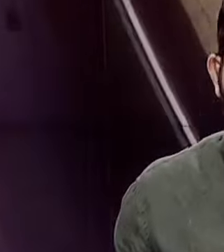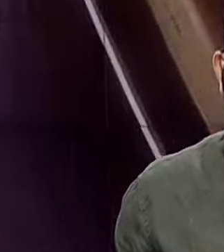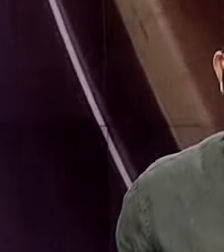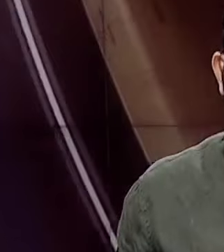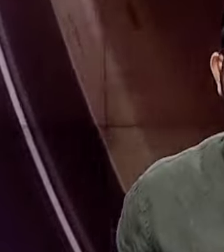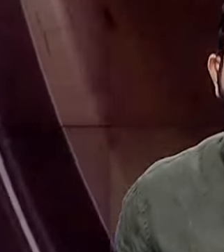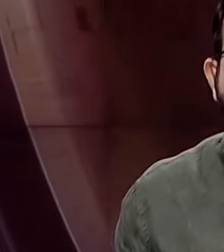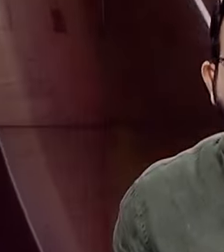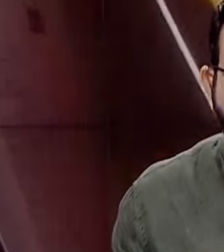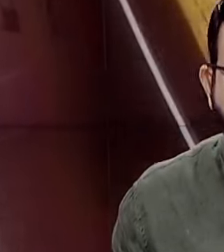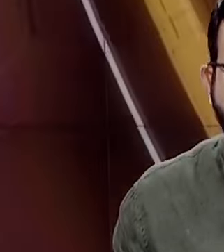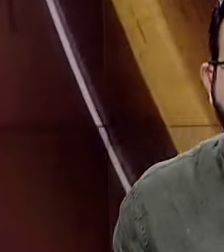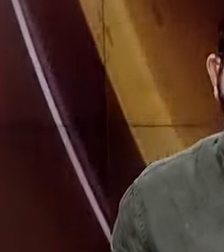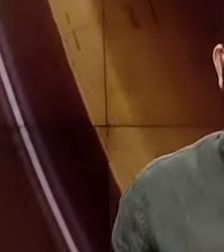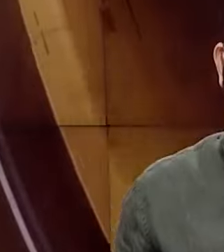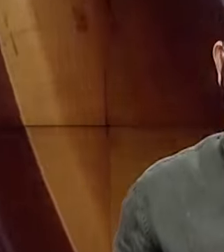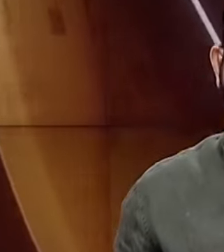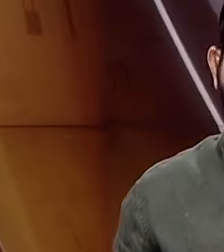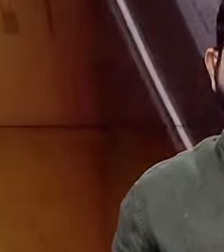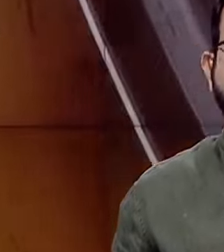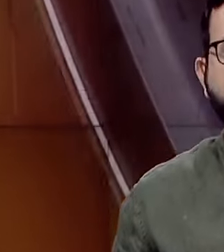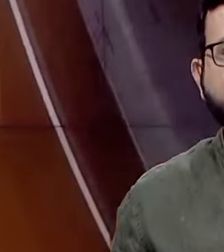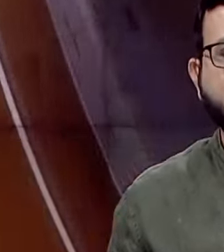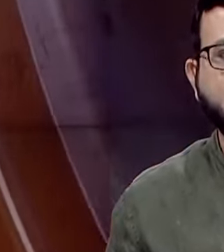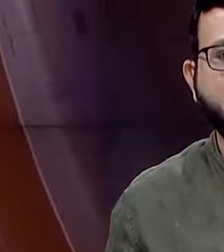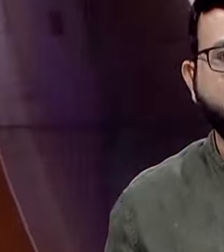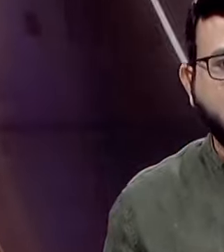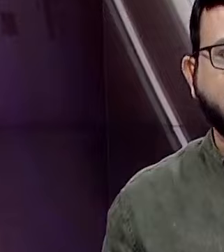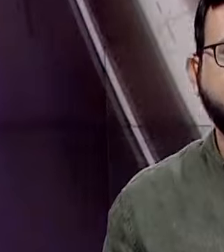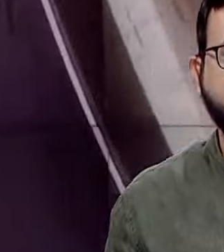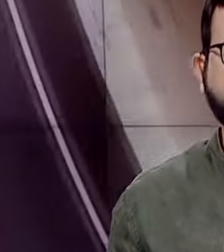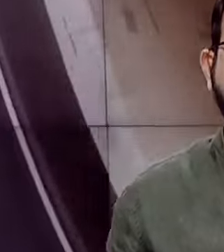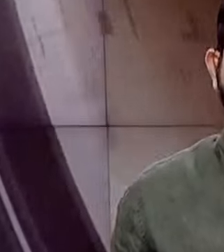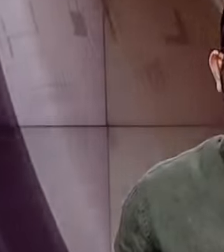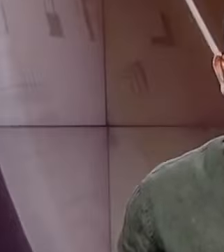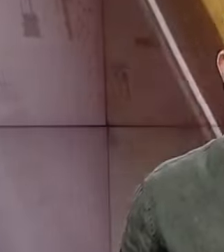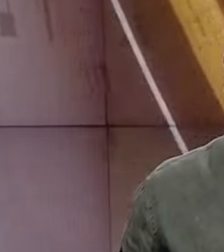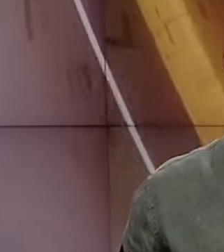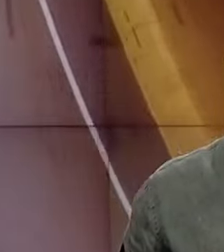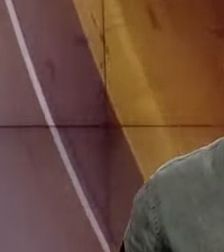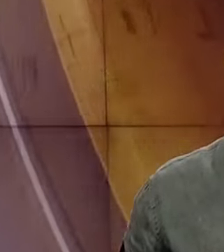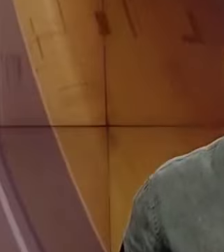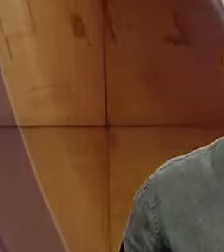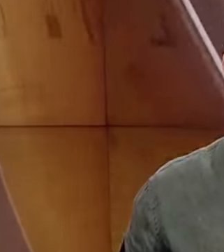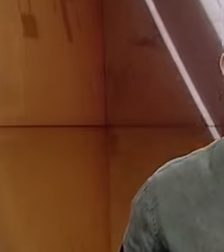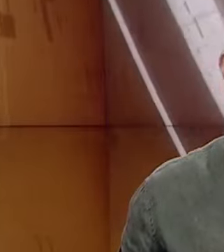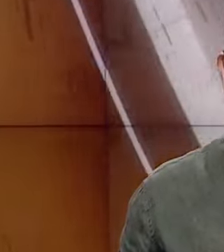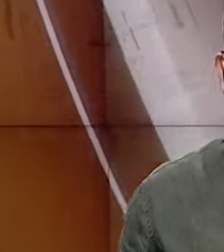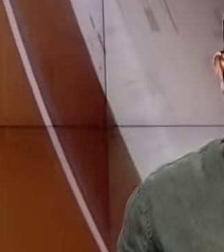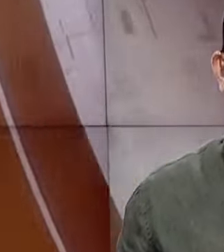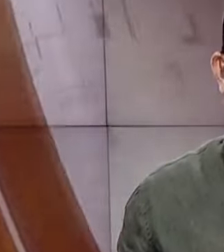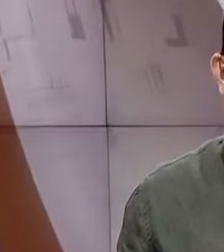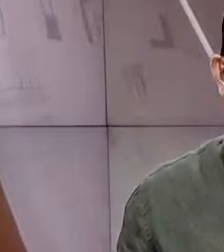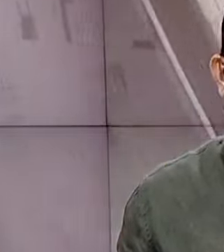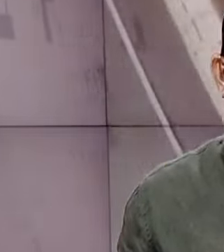ഗായകൻ സൂരജ് സന്തോഷിനെതിരായ സൈബർ ആക്രമണത്തിൽ ഒരാൾ അറസ്റ്റിലായി. എറണാകുളം സ്വദേശിയെ ഉണ്ണികൃഷ്ണനാണ് അറസ്റ്റിലായത്. പൂജപ്പുര പോലീസാണ് അറസ്റ്റ് ചെയ്ത്. ആർ